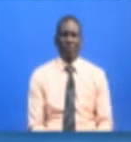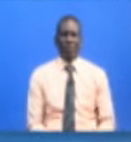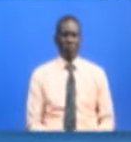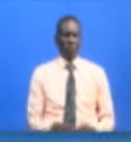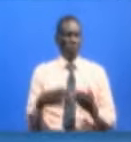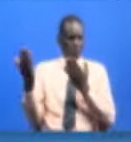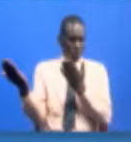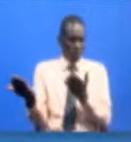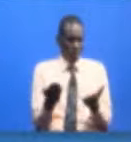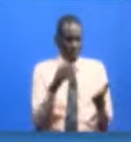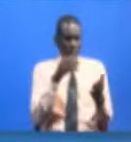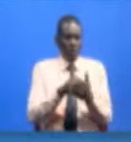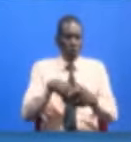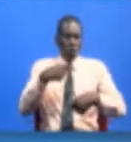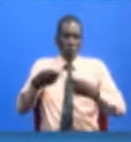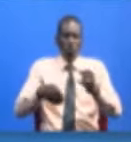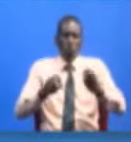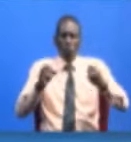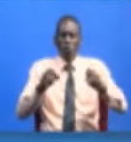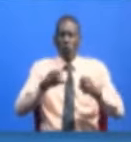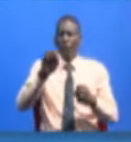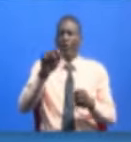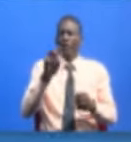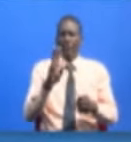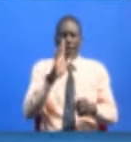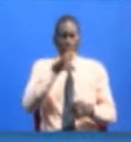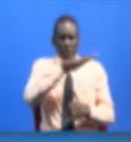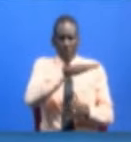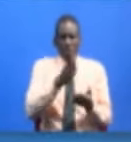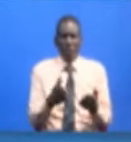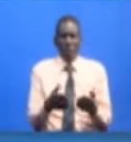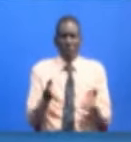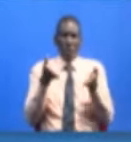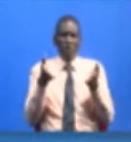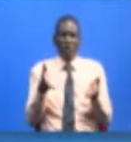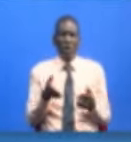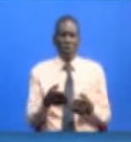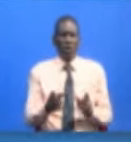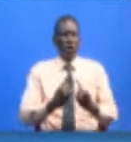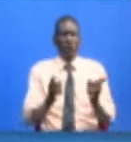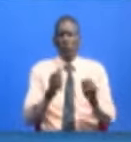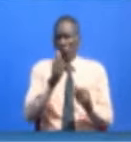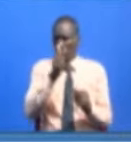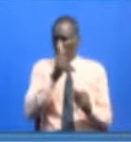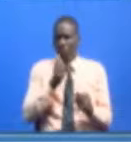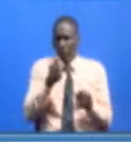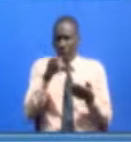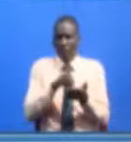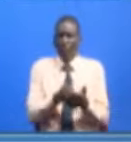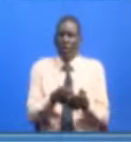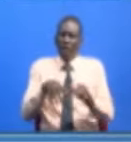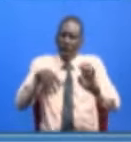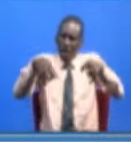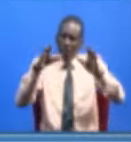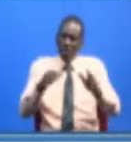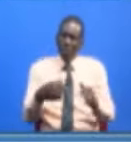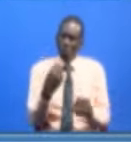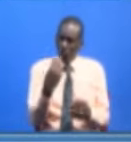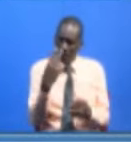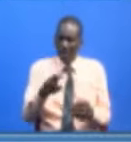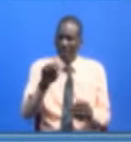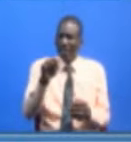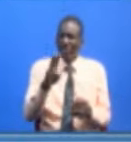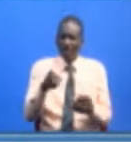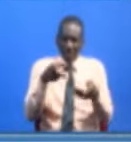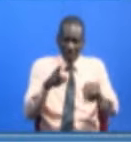Karibu tena mtazamaji, unaendelea kutazama taarifa za NTV jioni. Na mtazamaji, si siri tena kwamba huenda wewe mkulima unayetazama NTV msimu huu